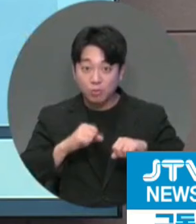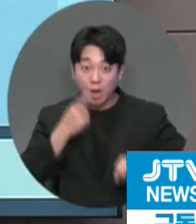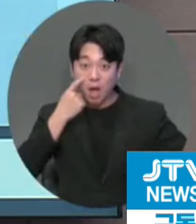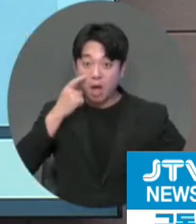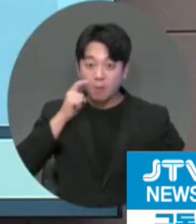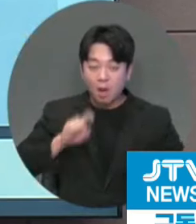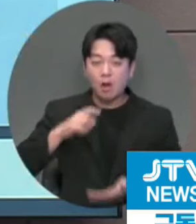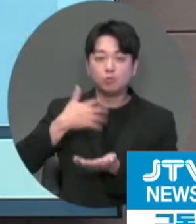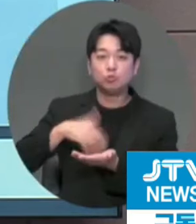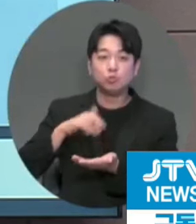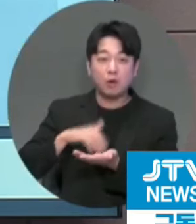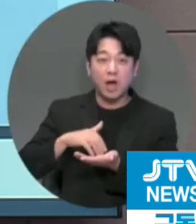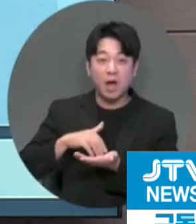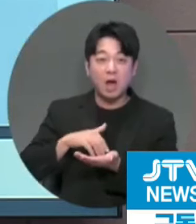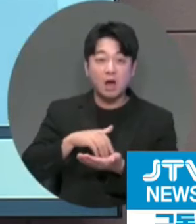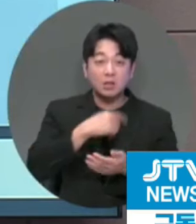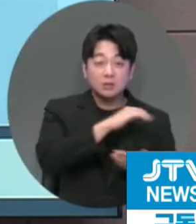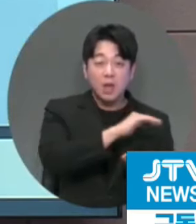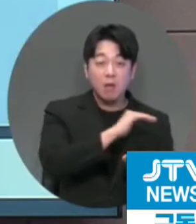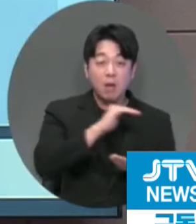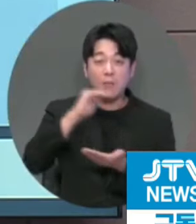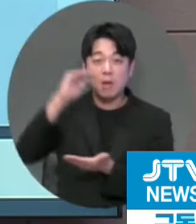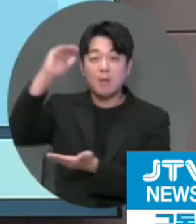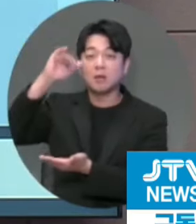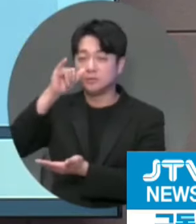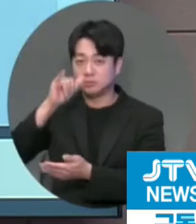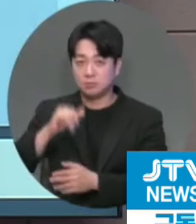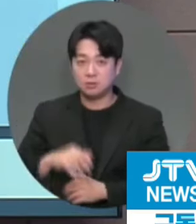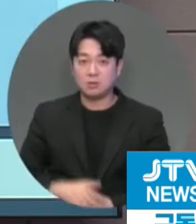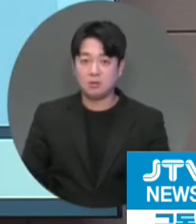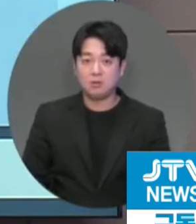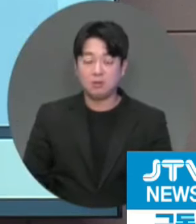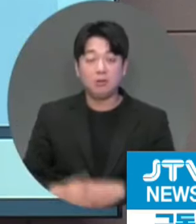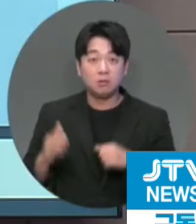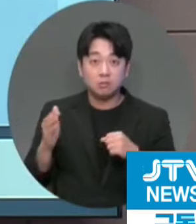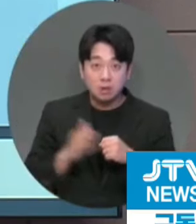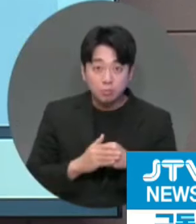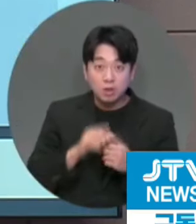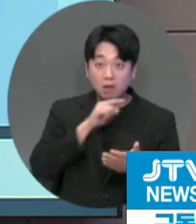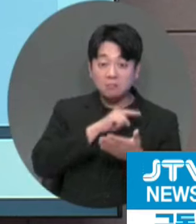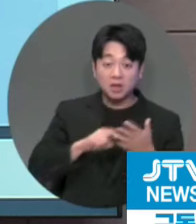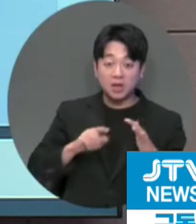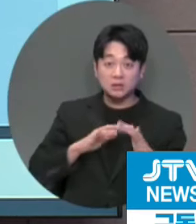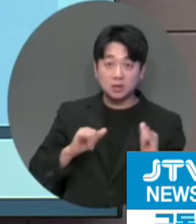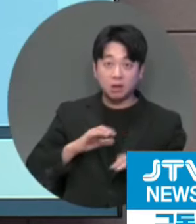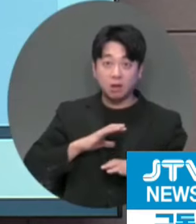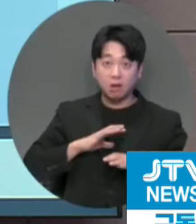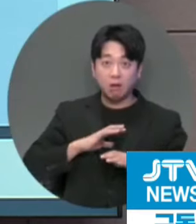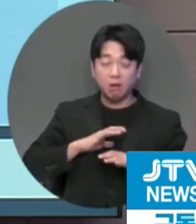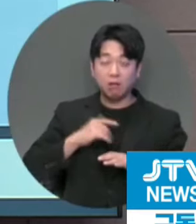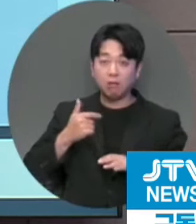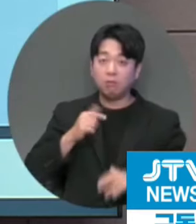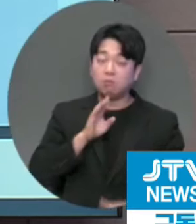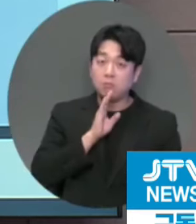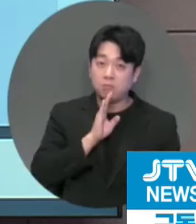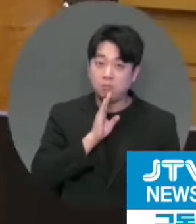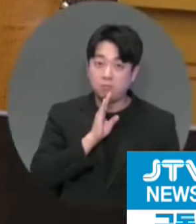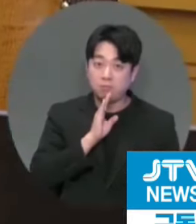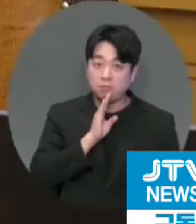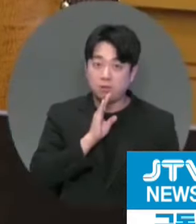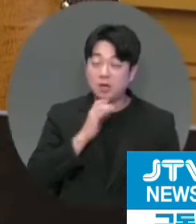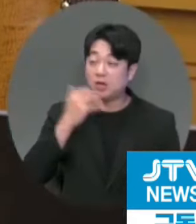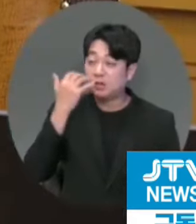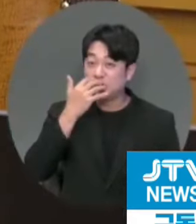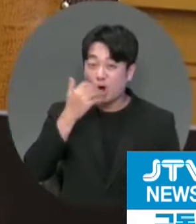있는데 점점 늘어난다고 해요. 그러니까 그 대상자들은 엄청나게 큰 위협을 느끼겠죠. 그래서 성범죄의 어떤